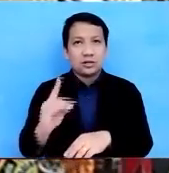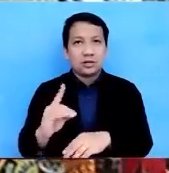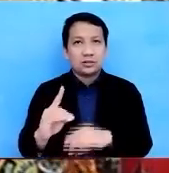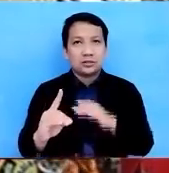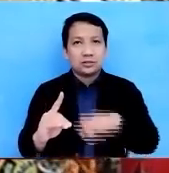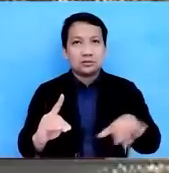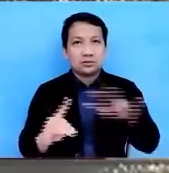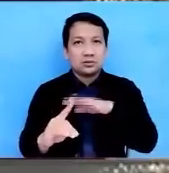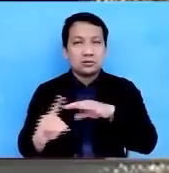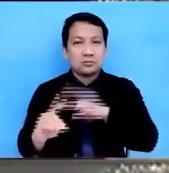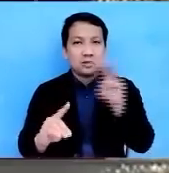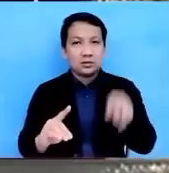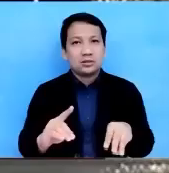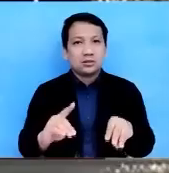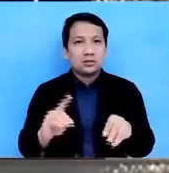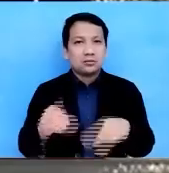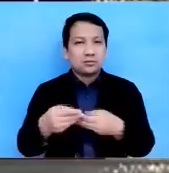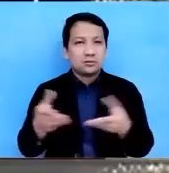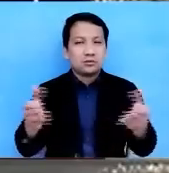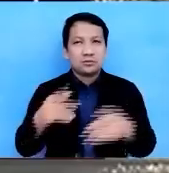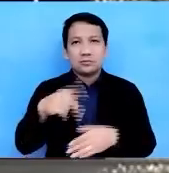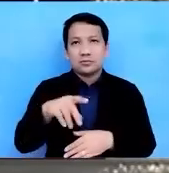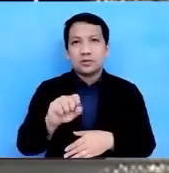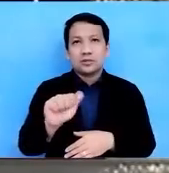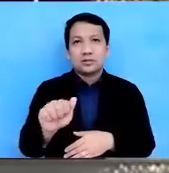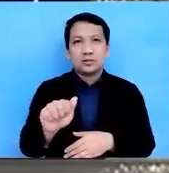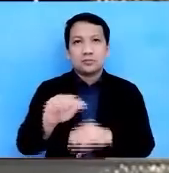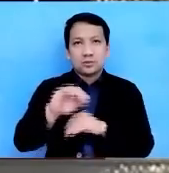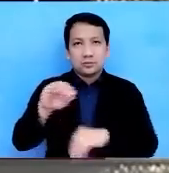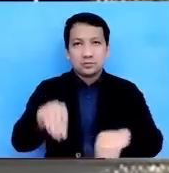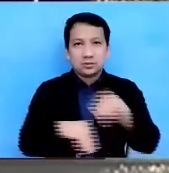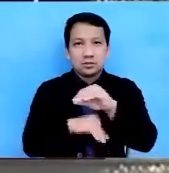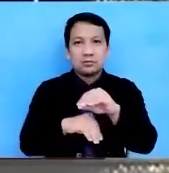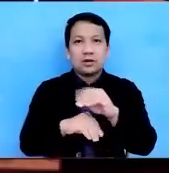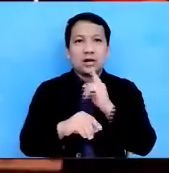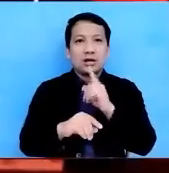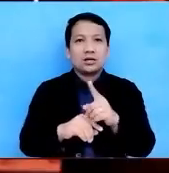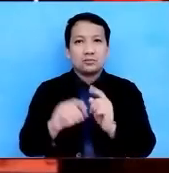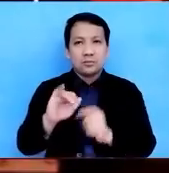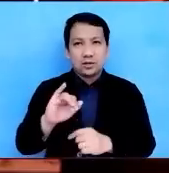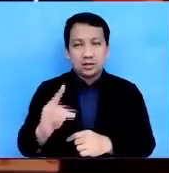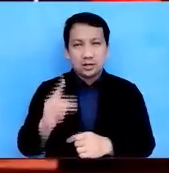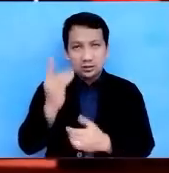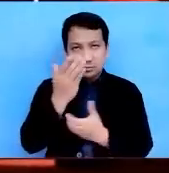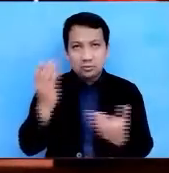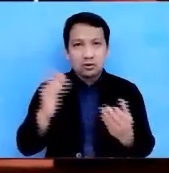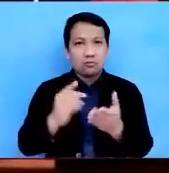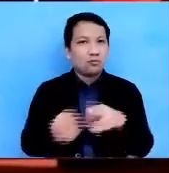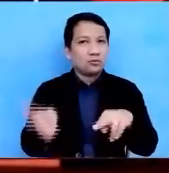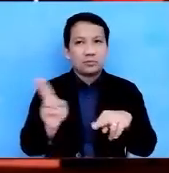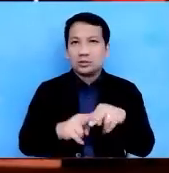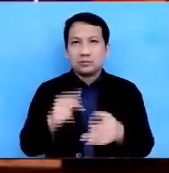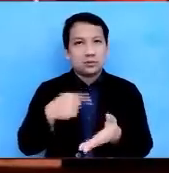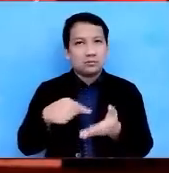ng Maynila. Tiniyak din ng TSA na papalitan nito ang mga apektadong ID ng walang dagdag na bayad.